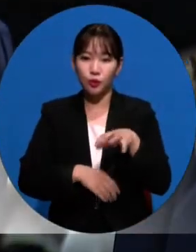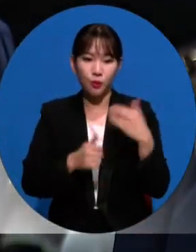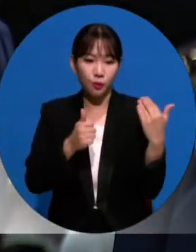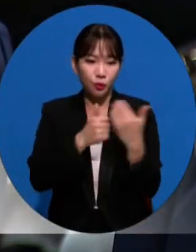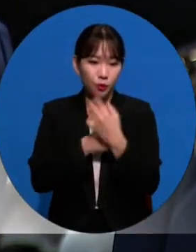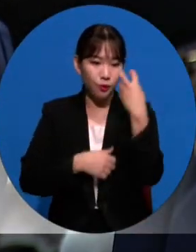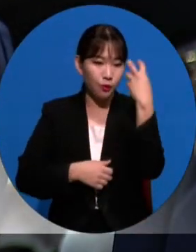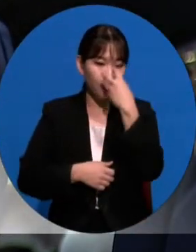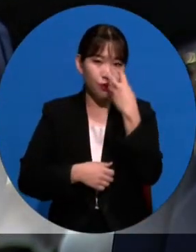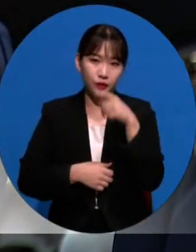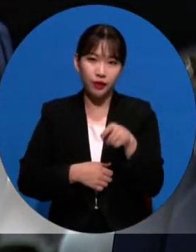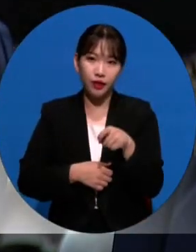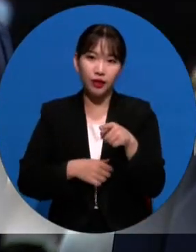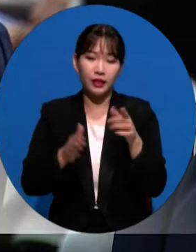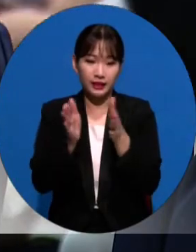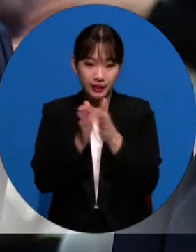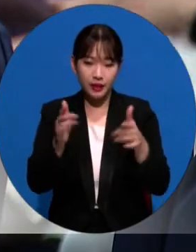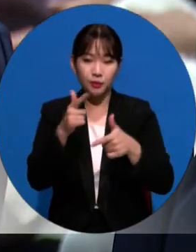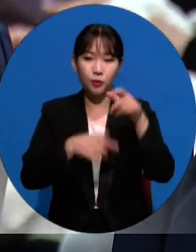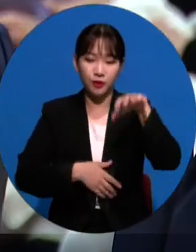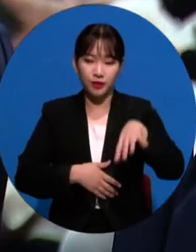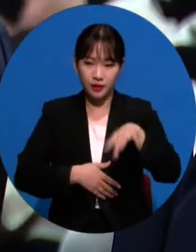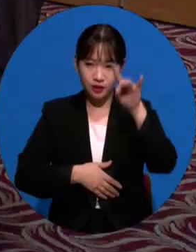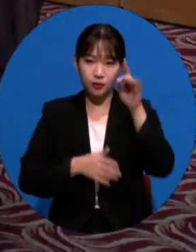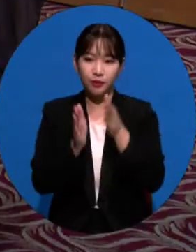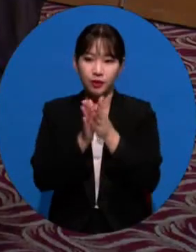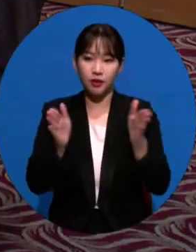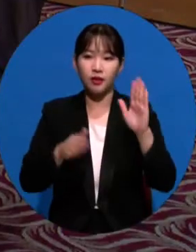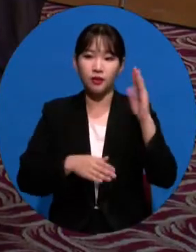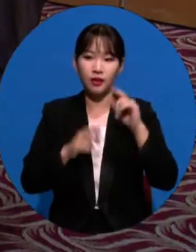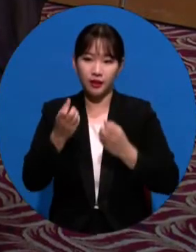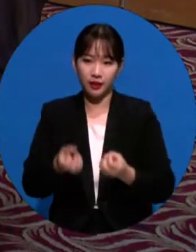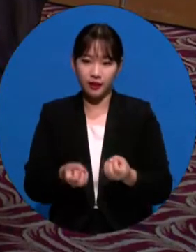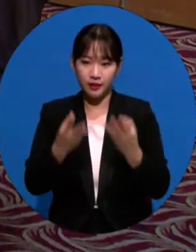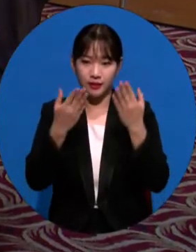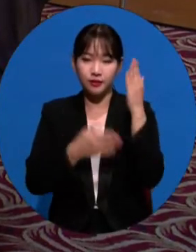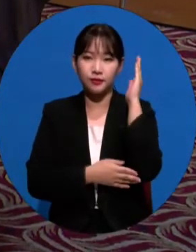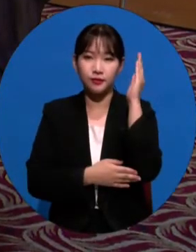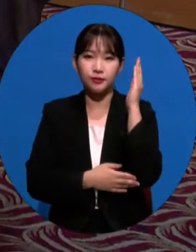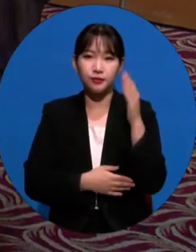보존과학의 출발점인 목포에서 처음으로 열리는 행사라고 설명했습니다